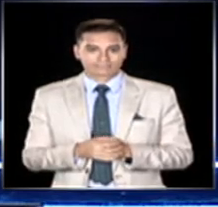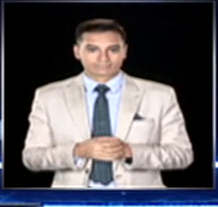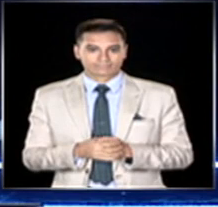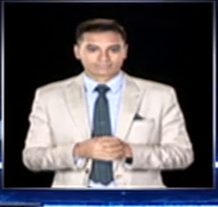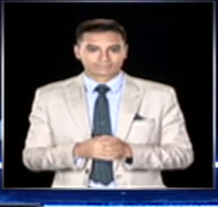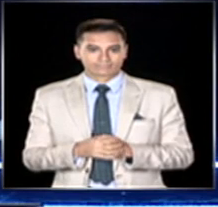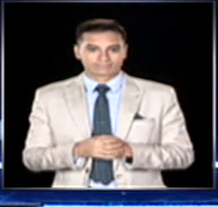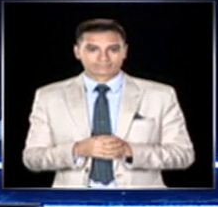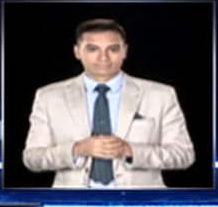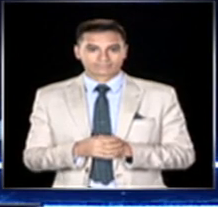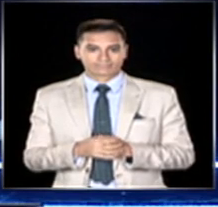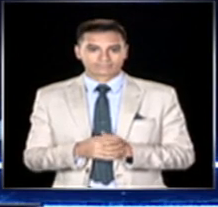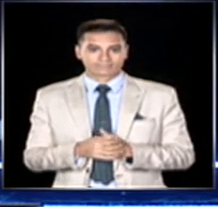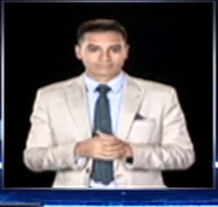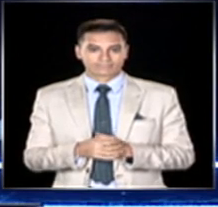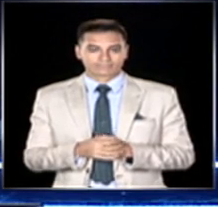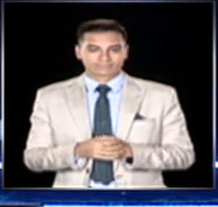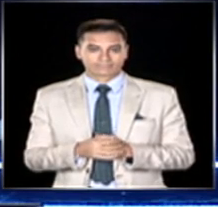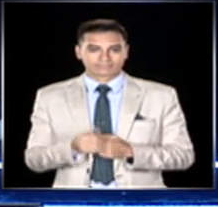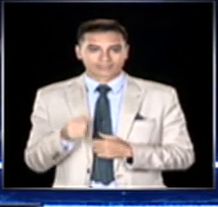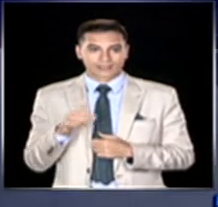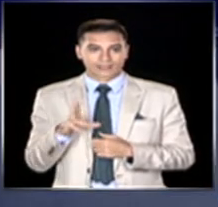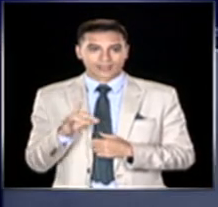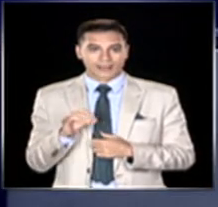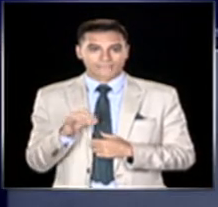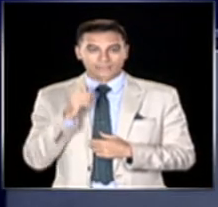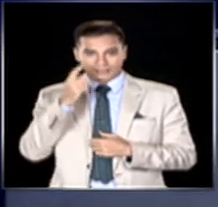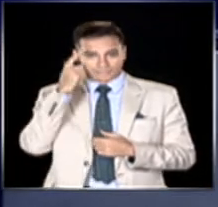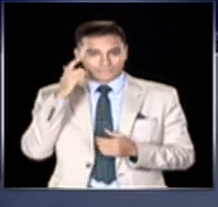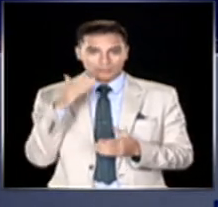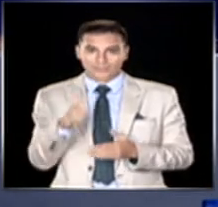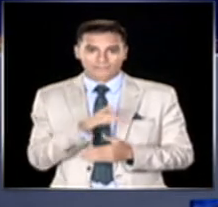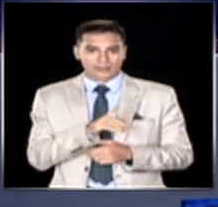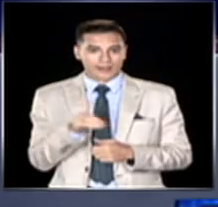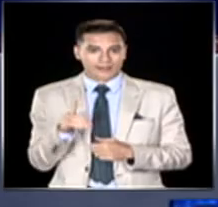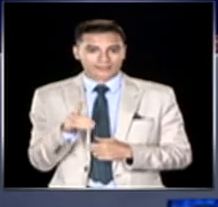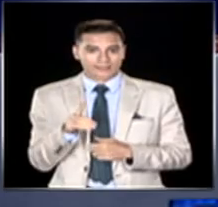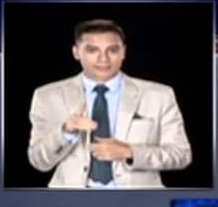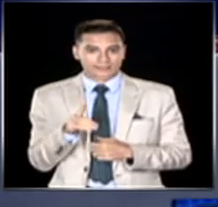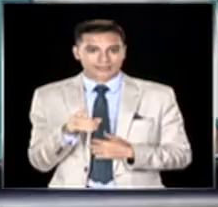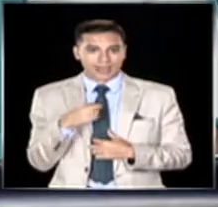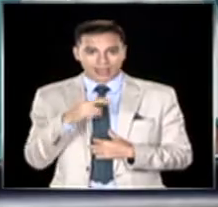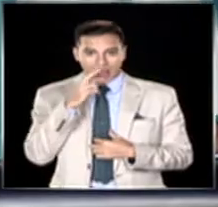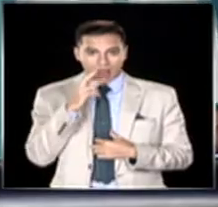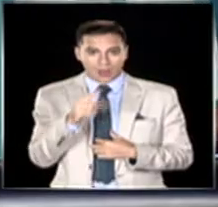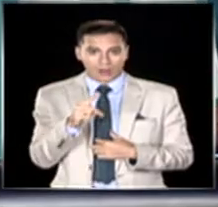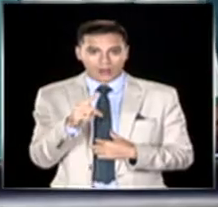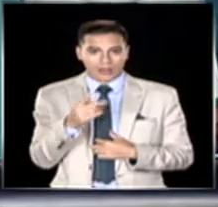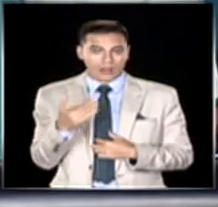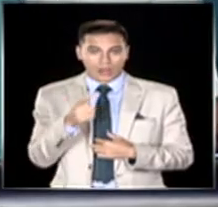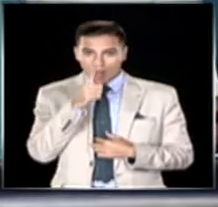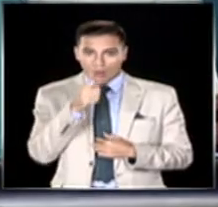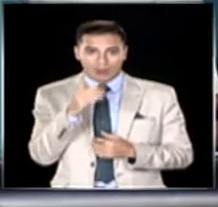تعالى تعالى تعالى يا أدهم، تعالى. بص يا أدهم، أنت مش مركز. يعني لما أقول لك